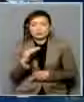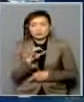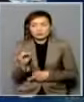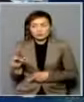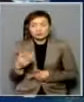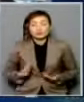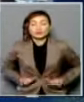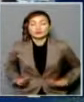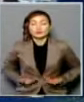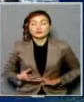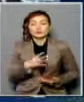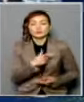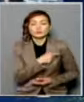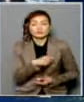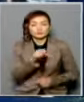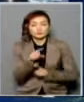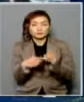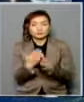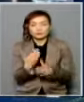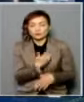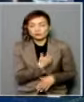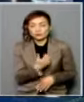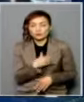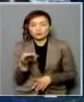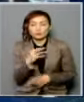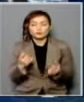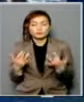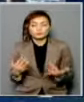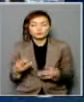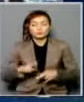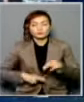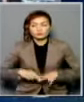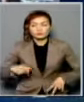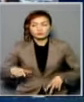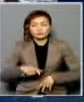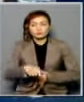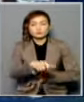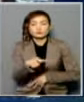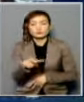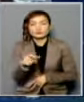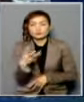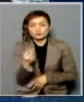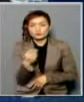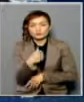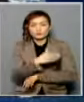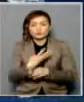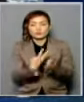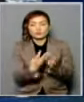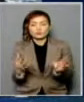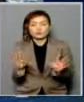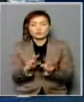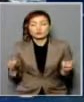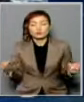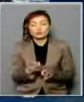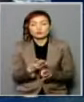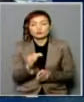жители обратились к депутату за помощью озвучив вопрос о необходимости строительства перронов поселке и ограждения кладбищ в свою очередь